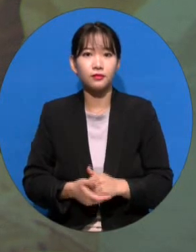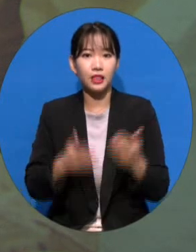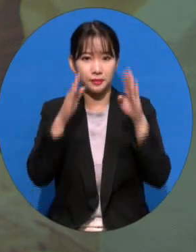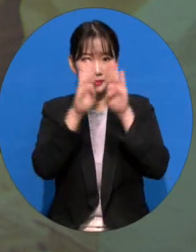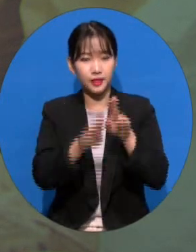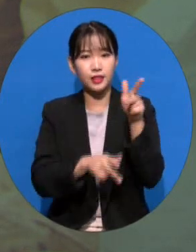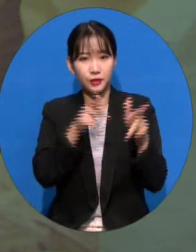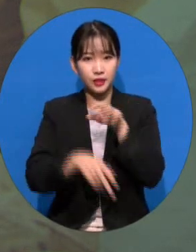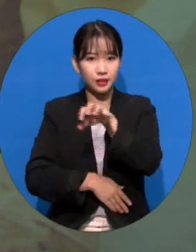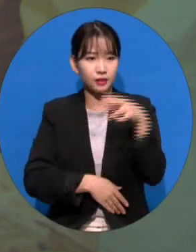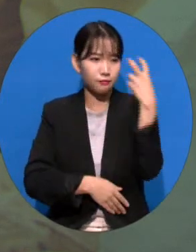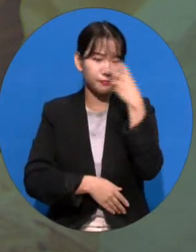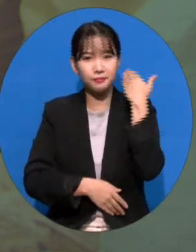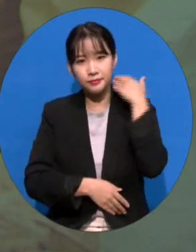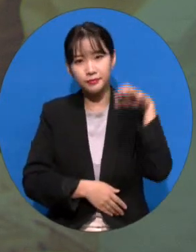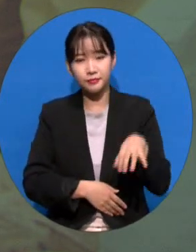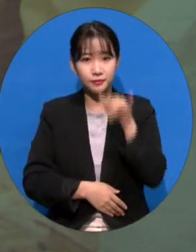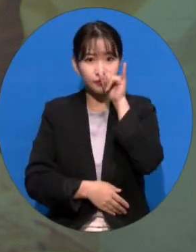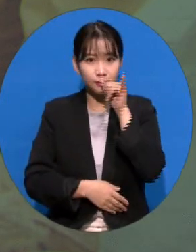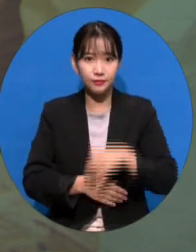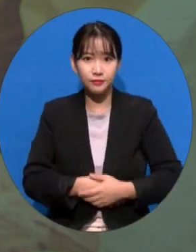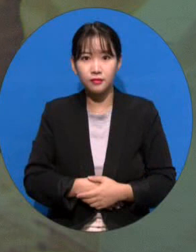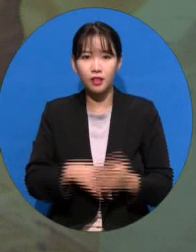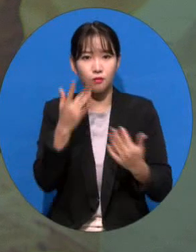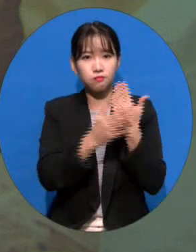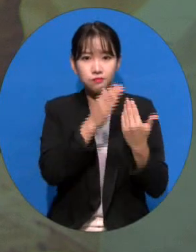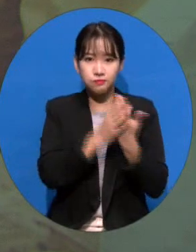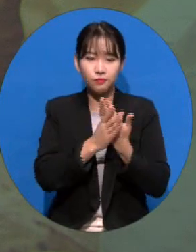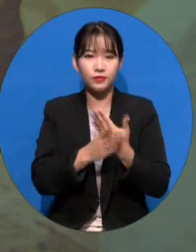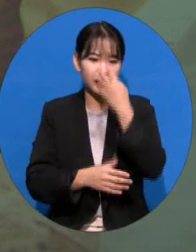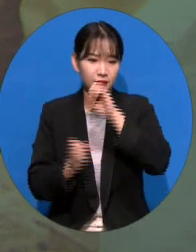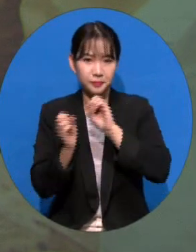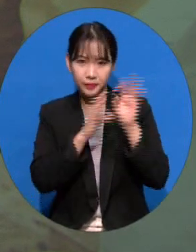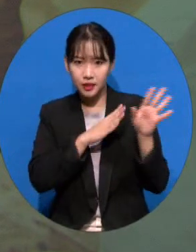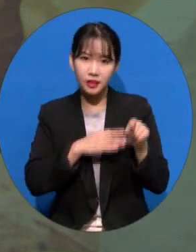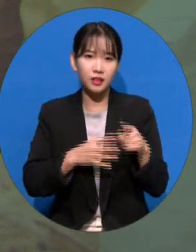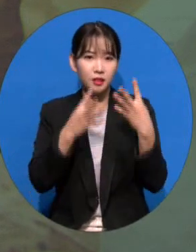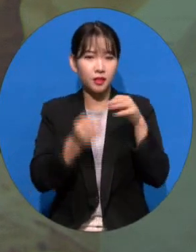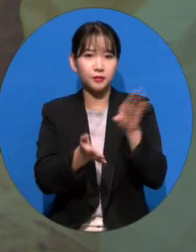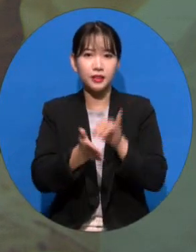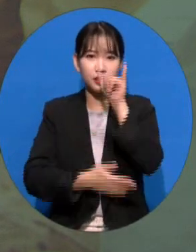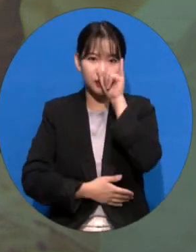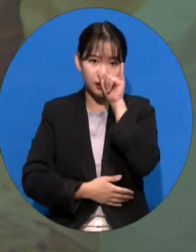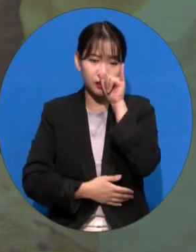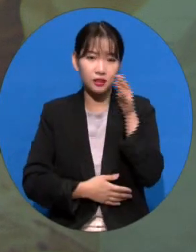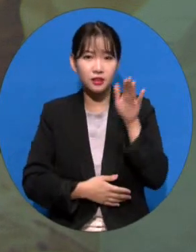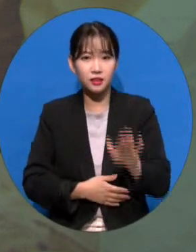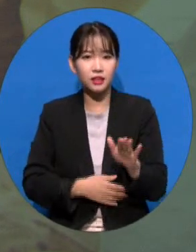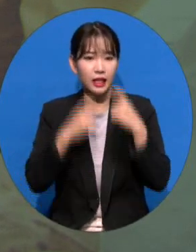문을 닫은 공장들이 관리 사각지대에 놓여 있습니다. 불이 나거나 폐기물이 버려지는 등 많은 문제점을 안고